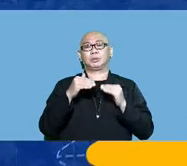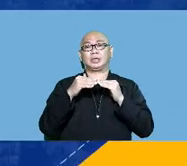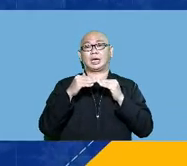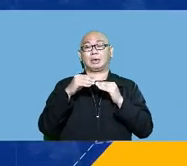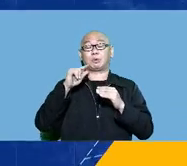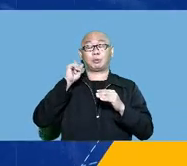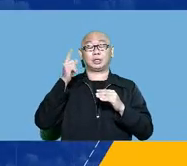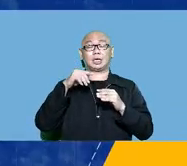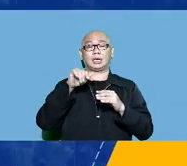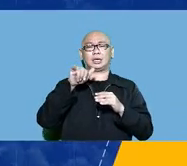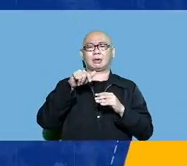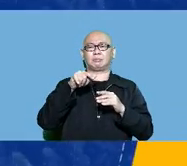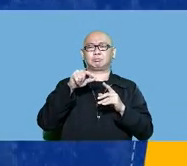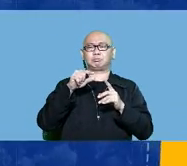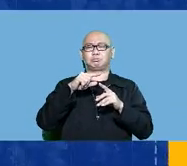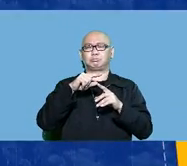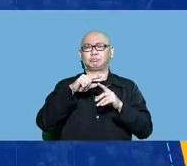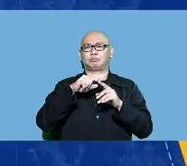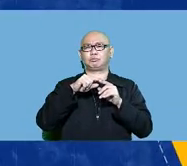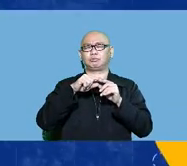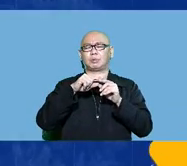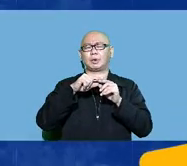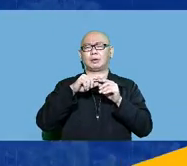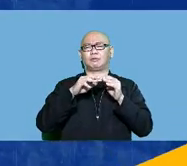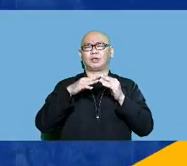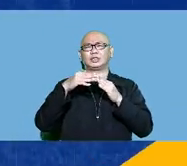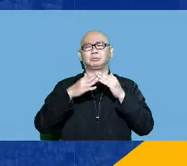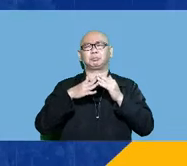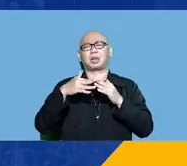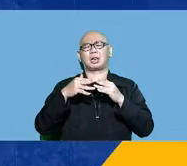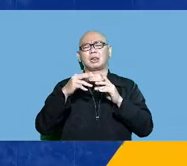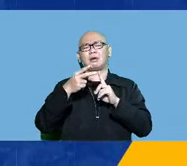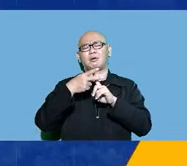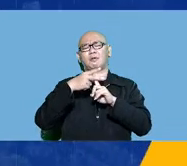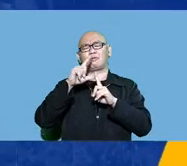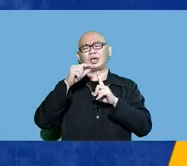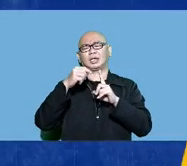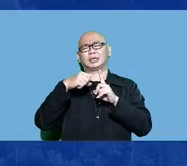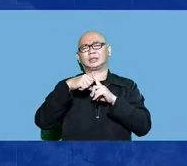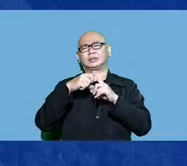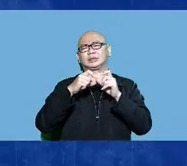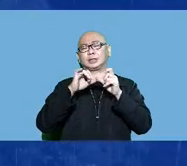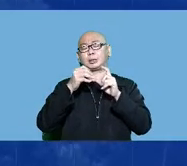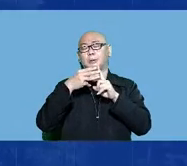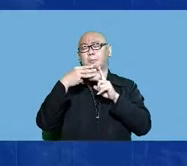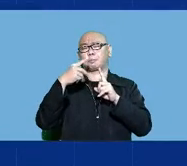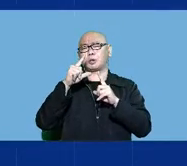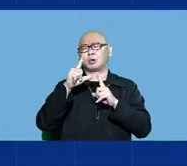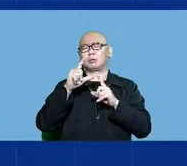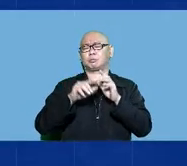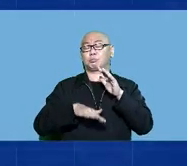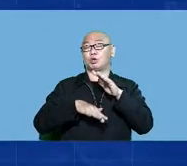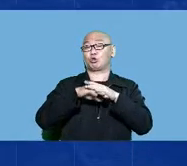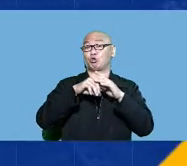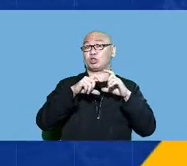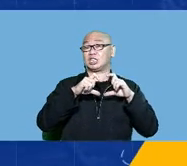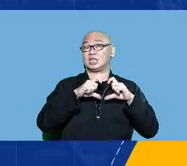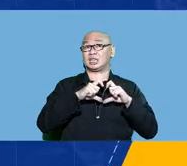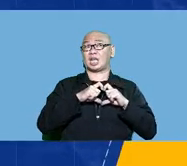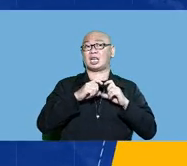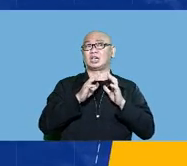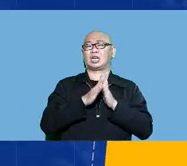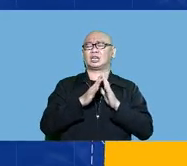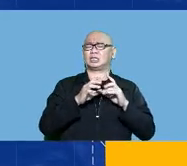fleksibel, akomodatif, responsif, adil, dan penuh cinta. Saya tekankan penuh cinta, karena